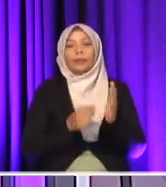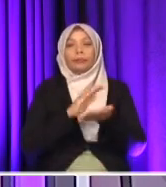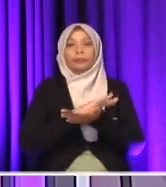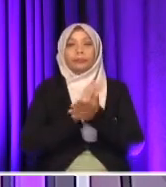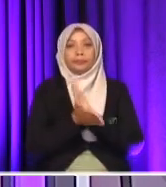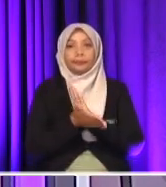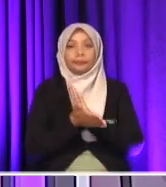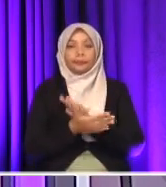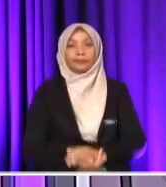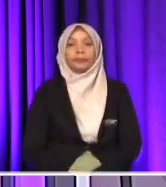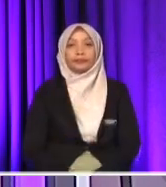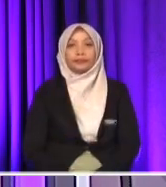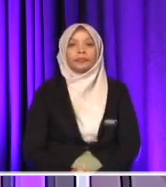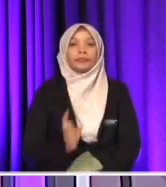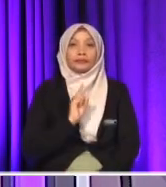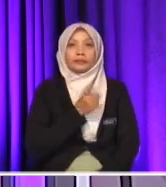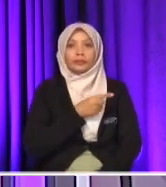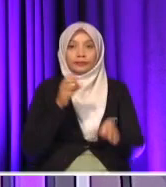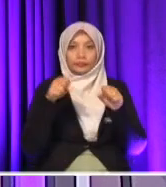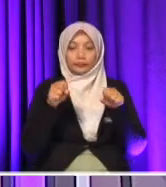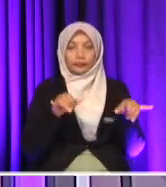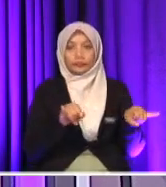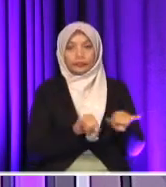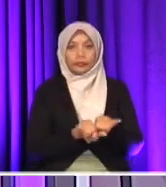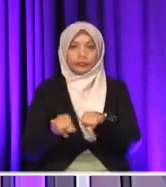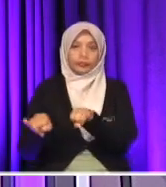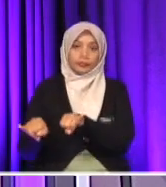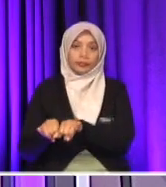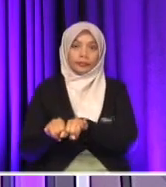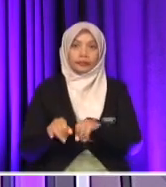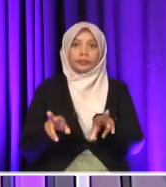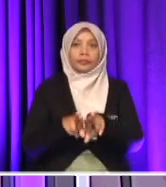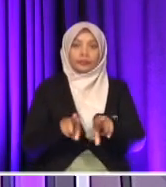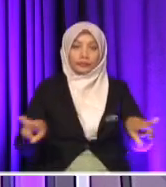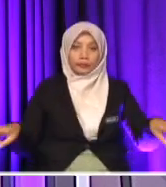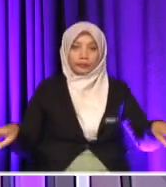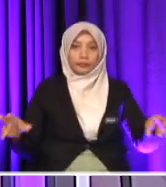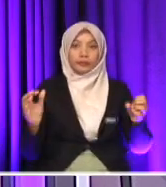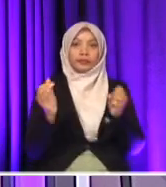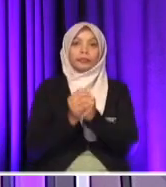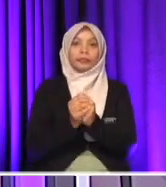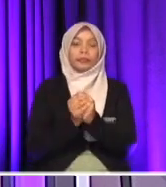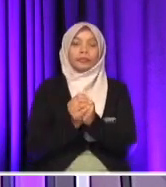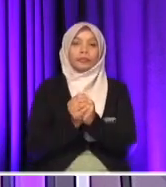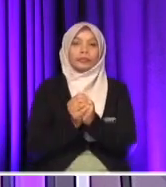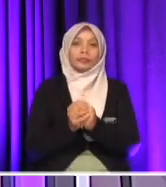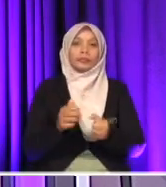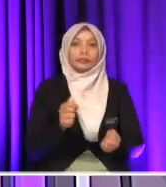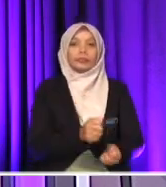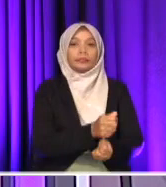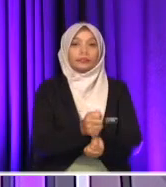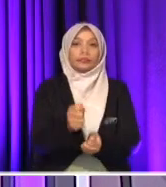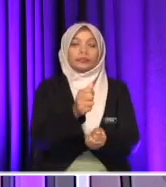kita masukkan. Okey, kita boleh juga jadikan perintang ni gabungan perintang dengan pearuh